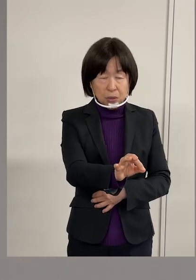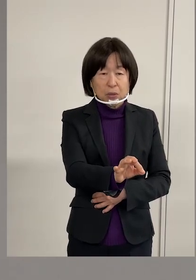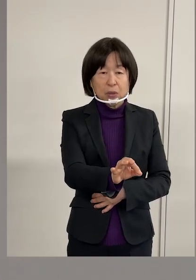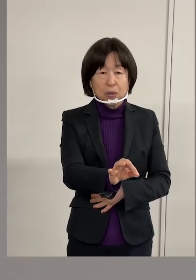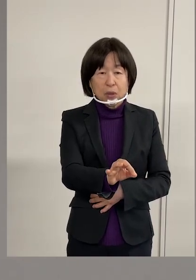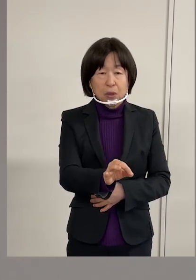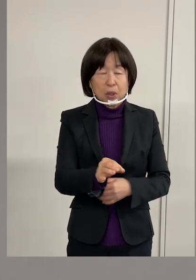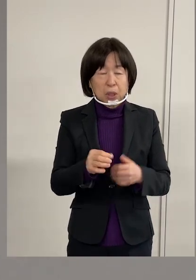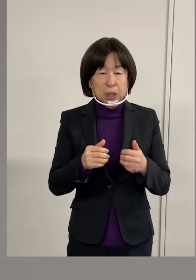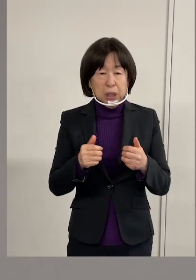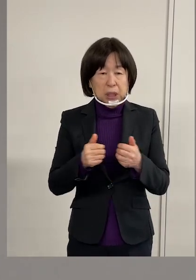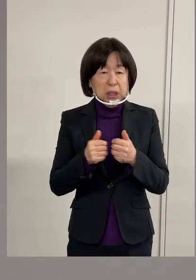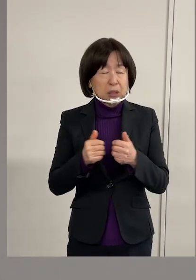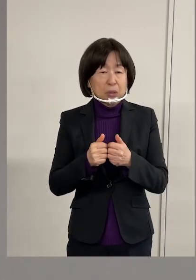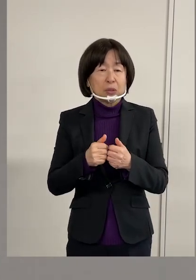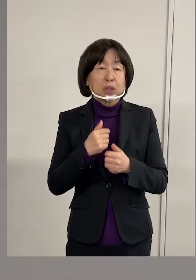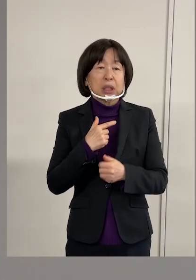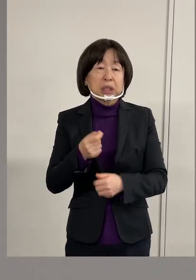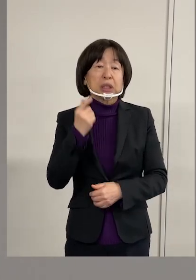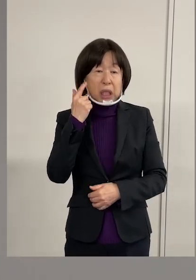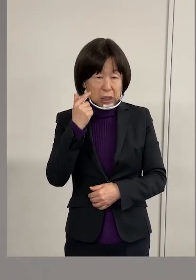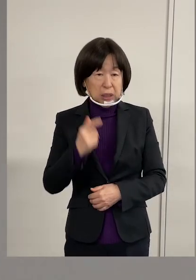というふうに思っています。